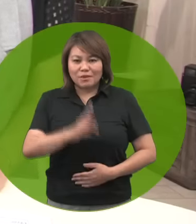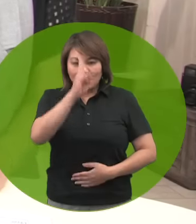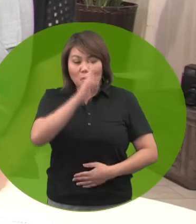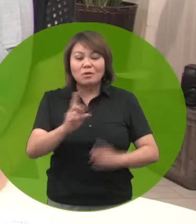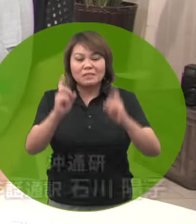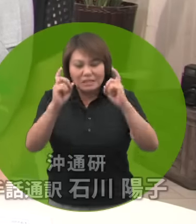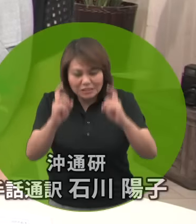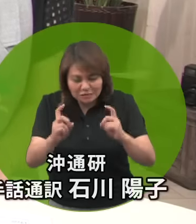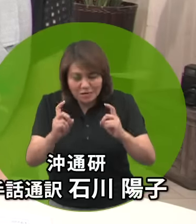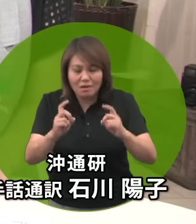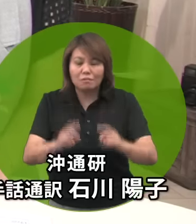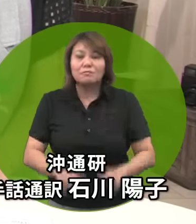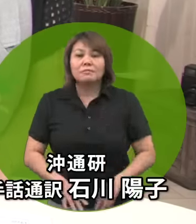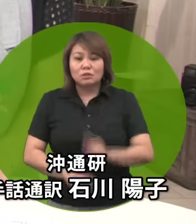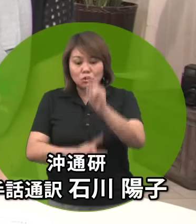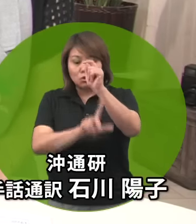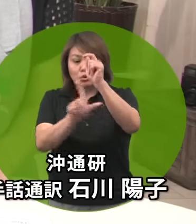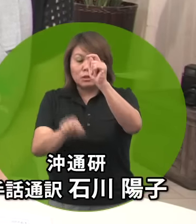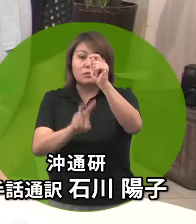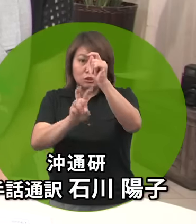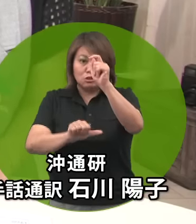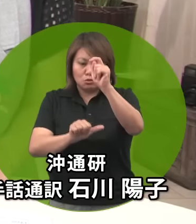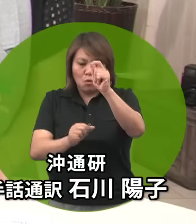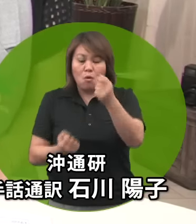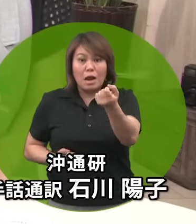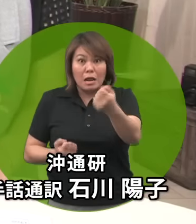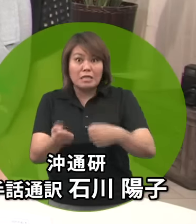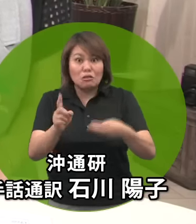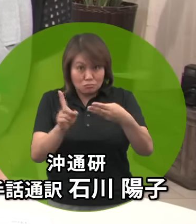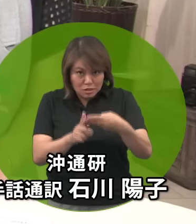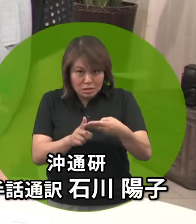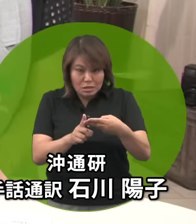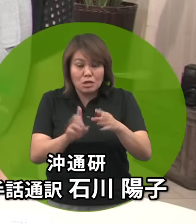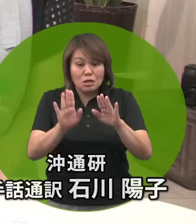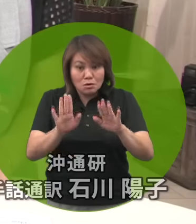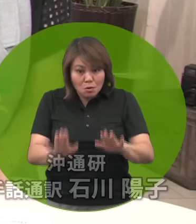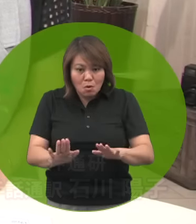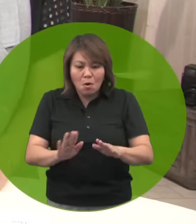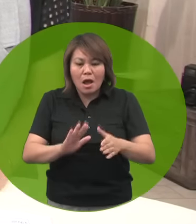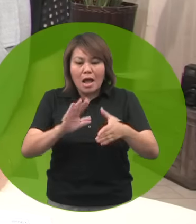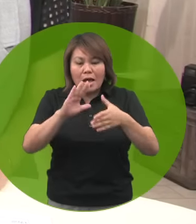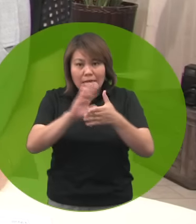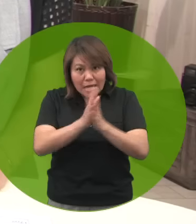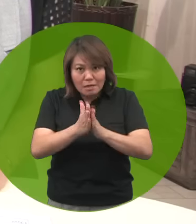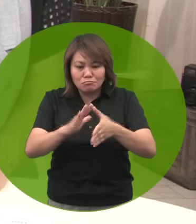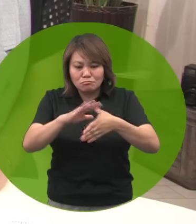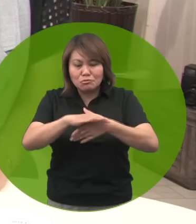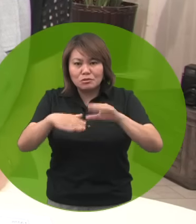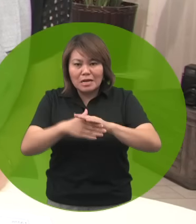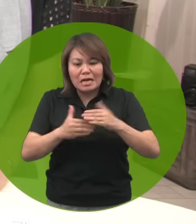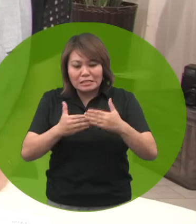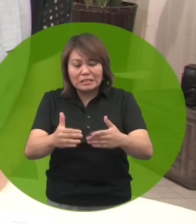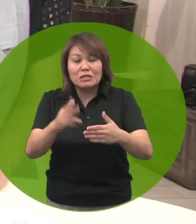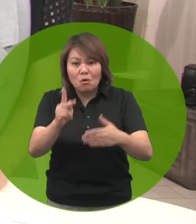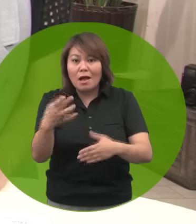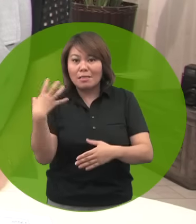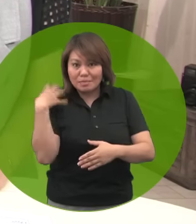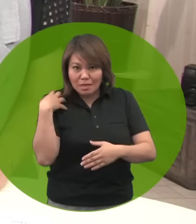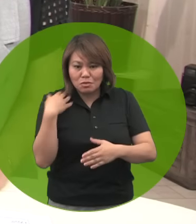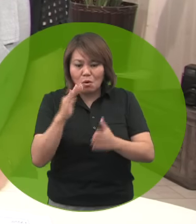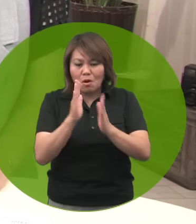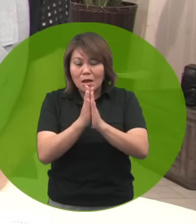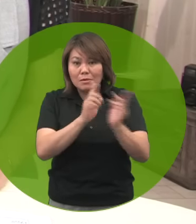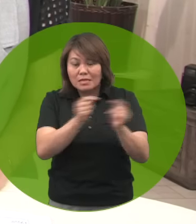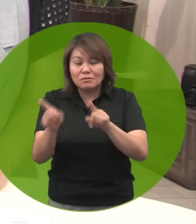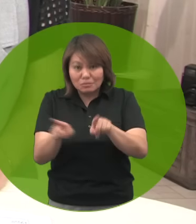会いたい。10月25日は空手の日です。そこで今週は県文化振興課の上里さんと一緒に沖